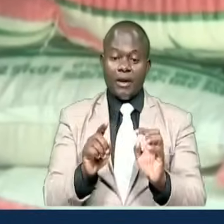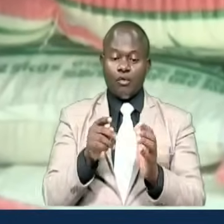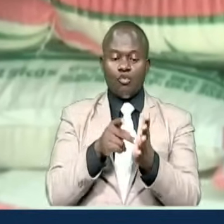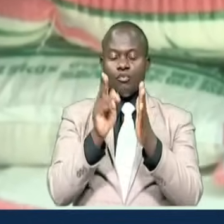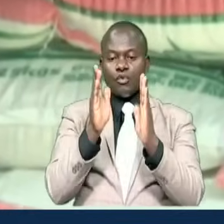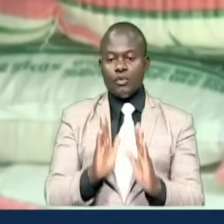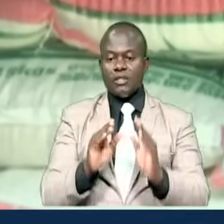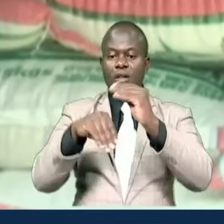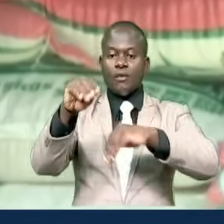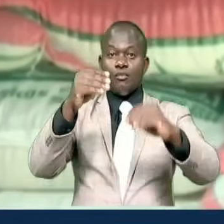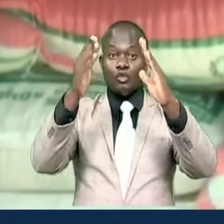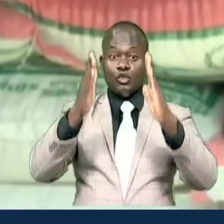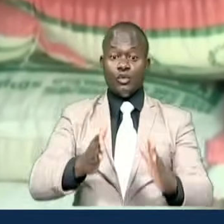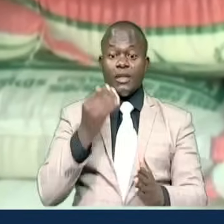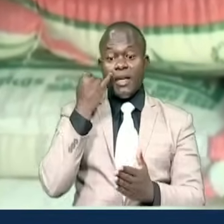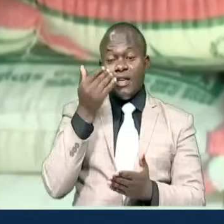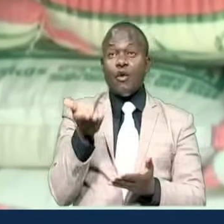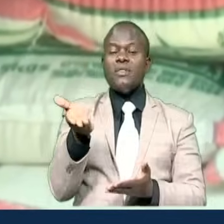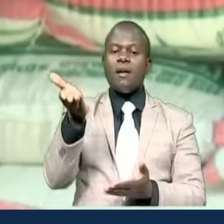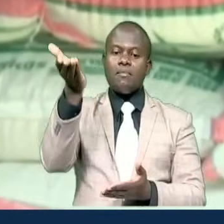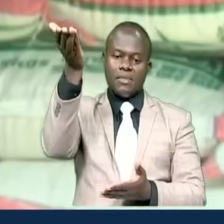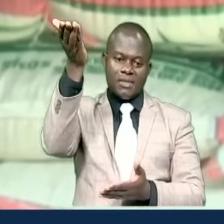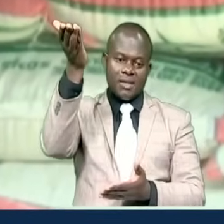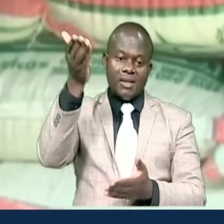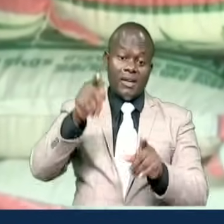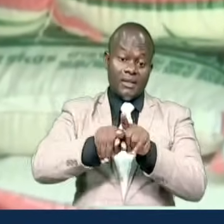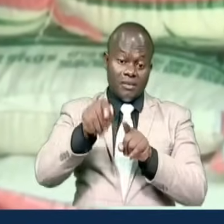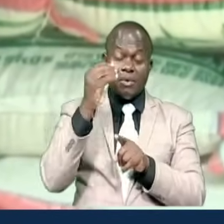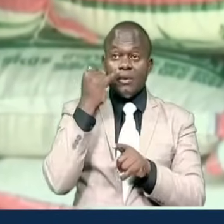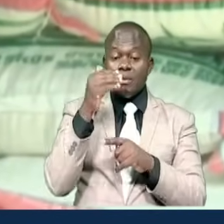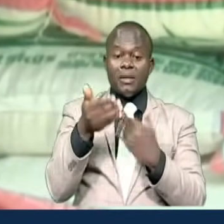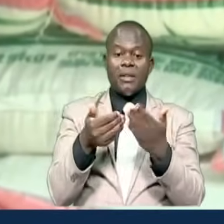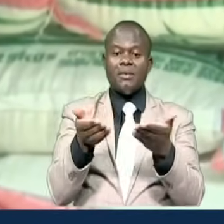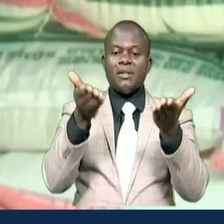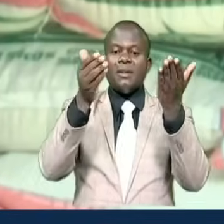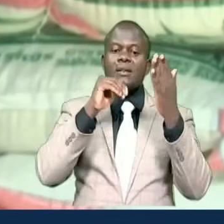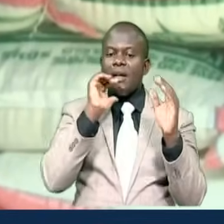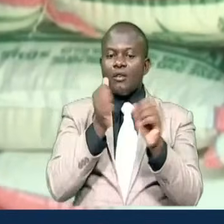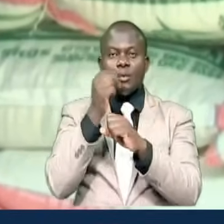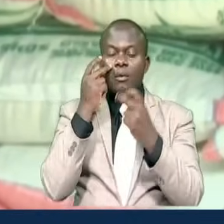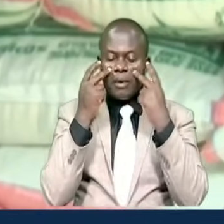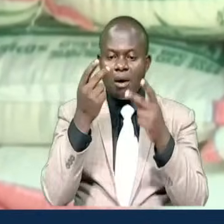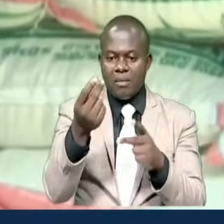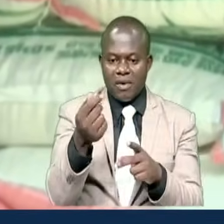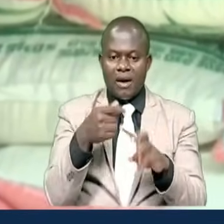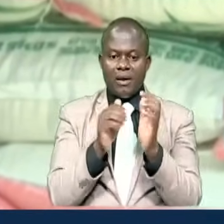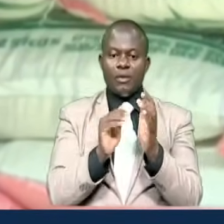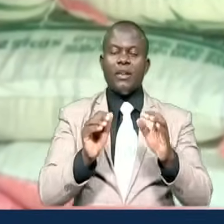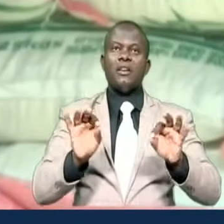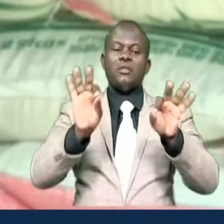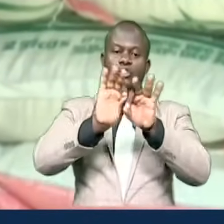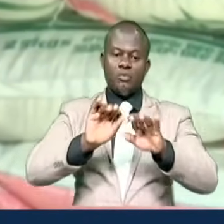we ku mucuruzi iwe iyo bizamutse nanone nawe nubwo bigenda bizamuka nanone nawe ntabwo yabona ariko ibiciro biri